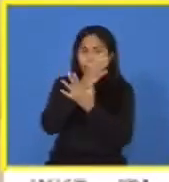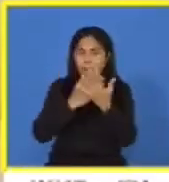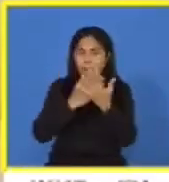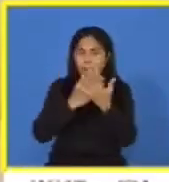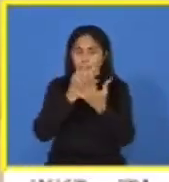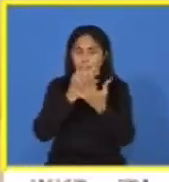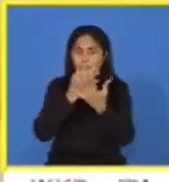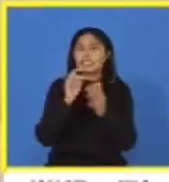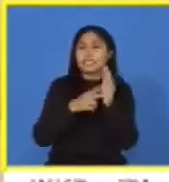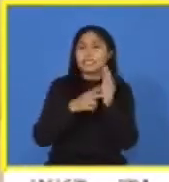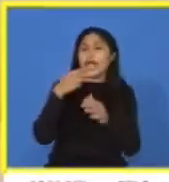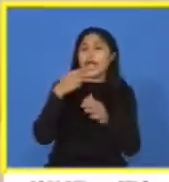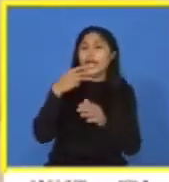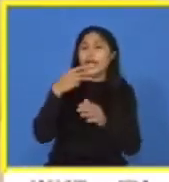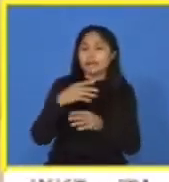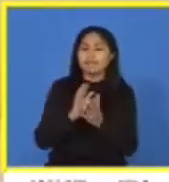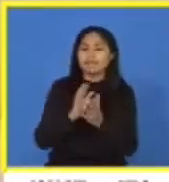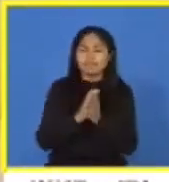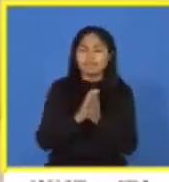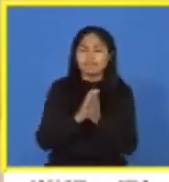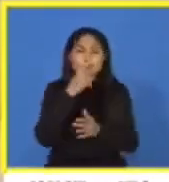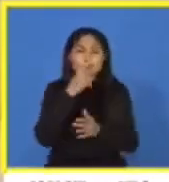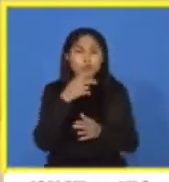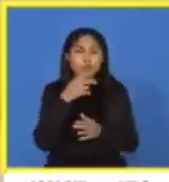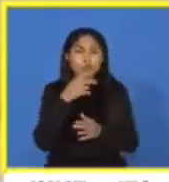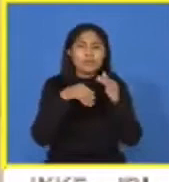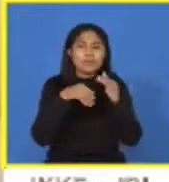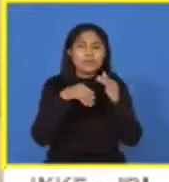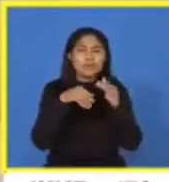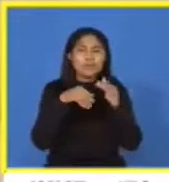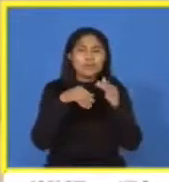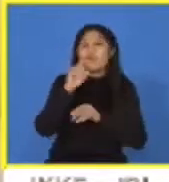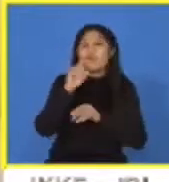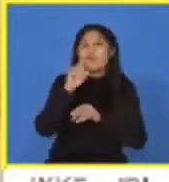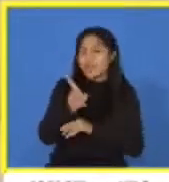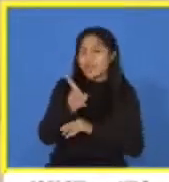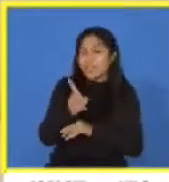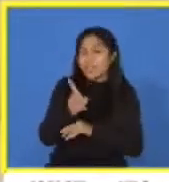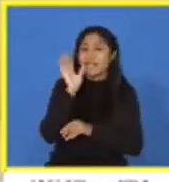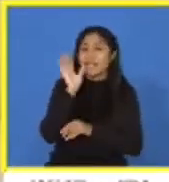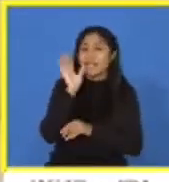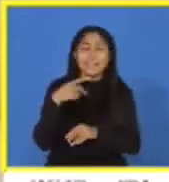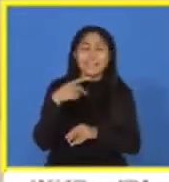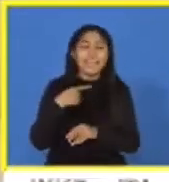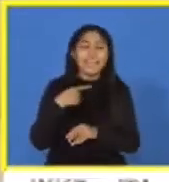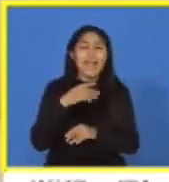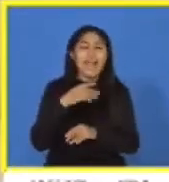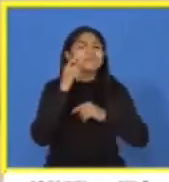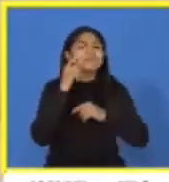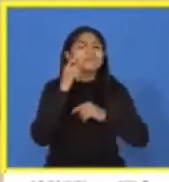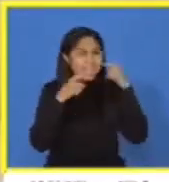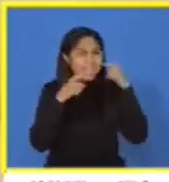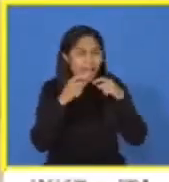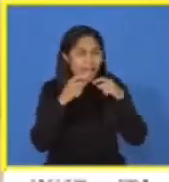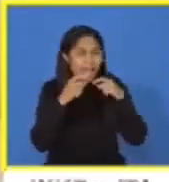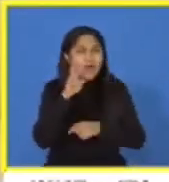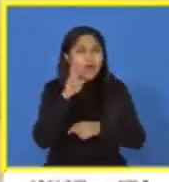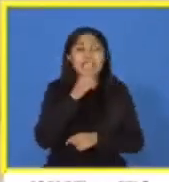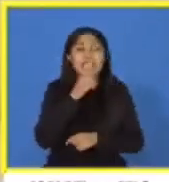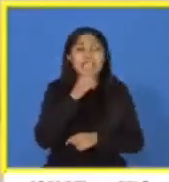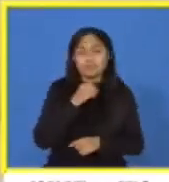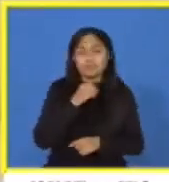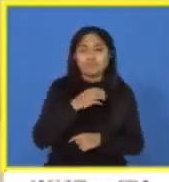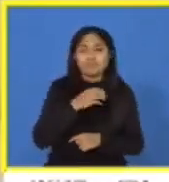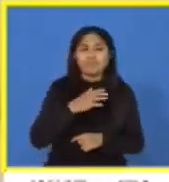Eropa. Dan saudara, tentunya kurang lebih 60 menit ke depan kita akan berbicara bersama dua orang narasumber saya,